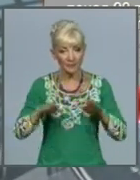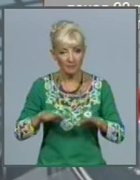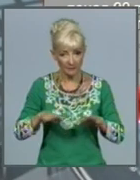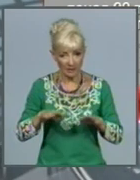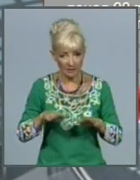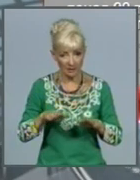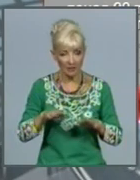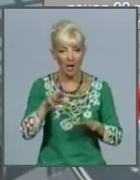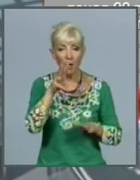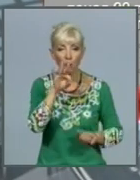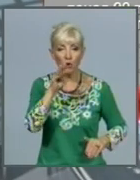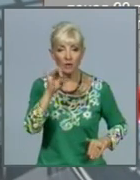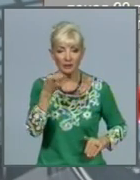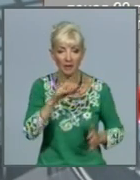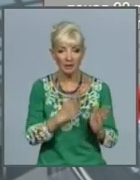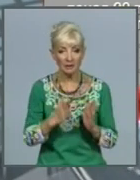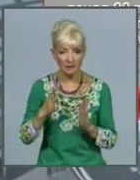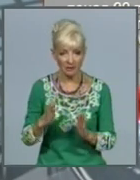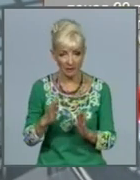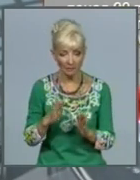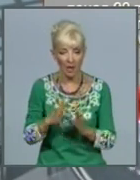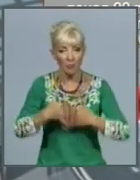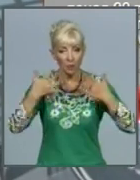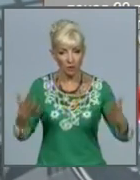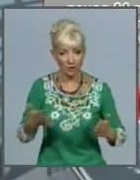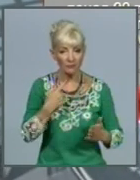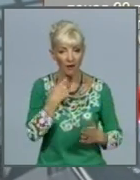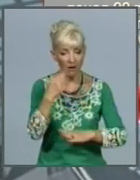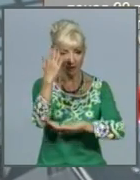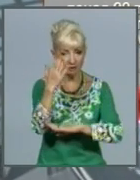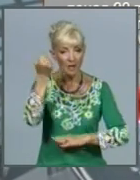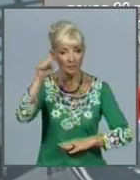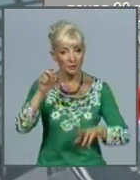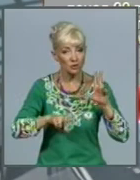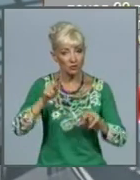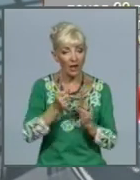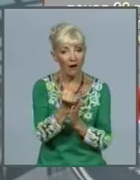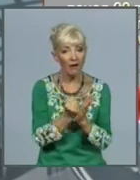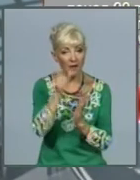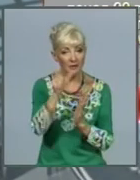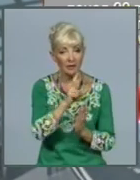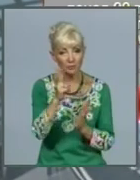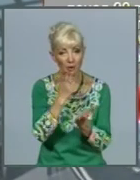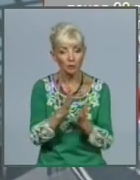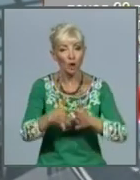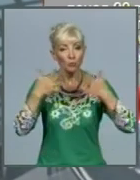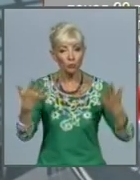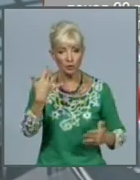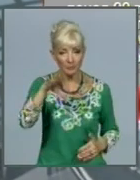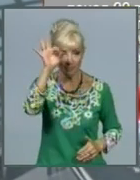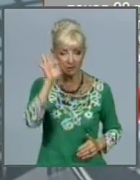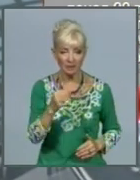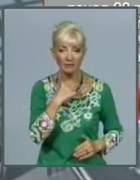мажоритарна система абсолютної більшості. Тобто переможцем вважається кандидат, який набрав більше 50% голосів від